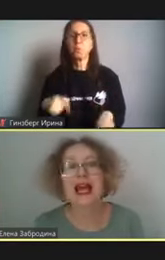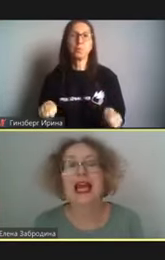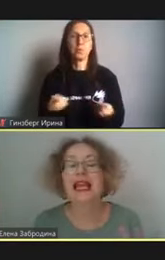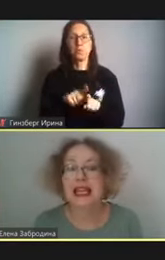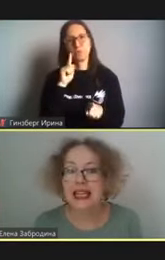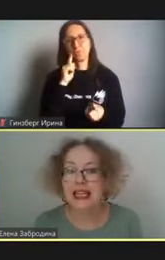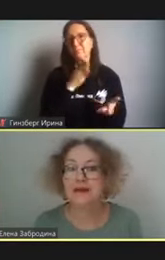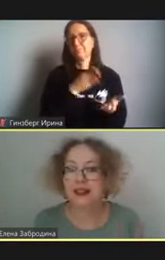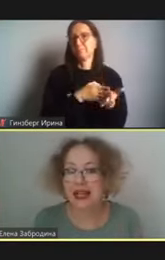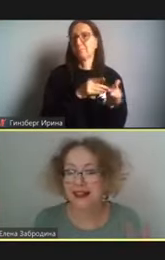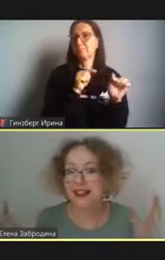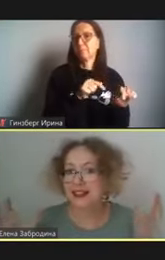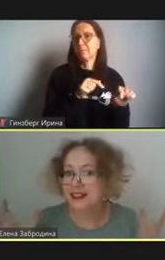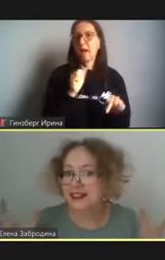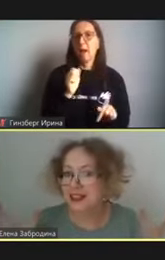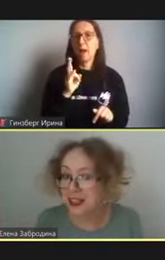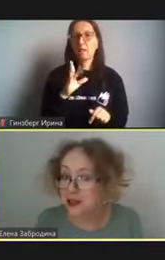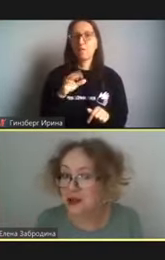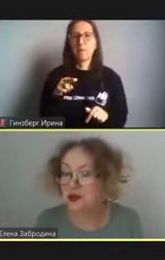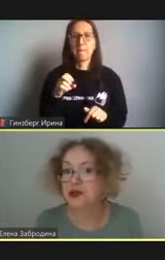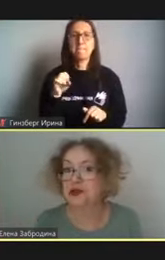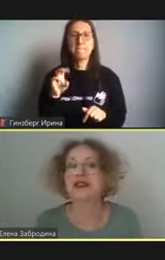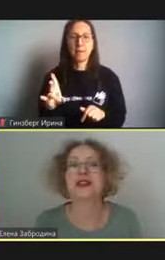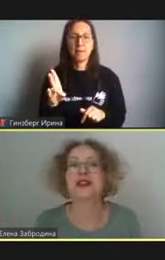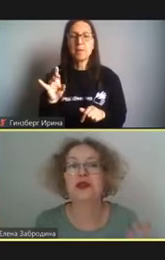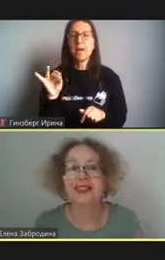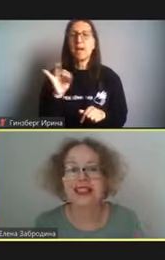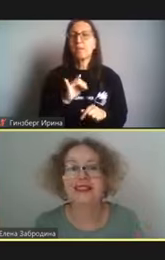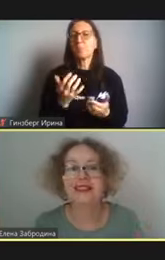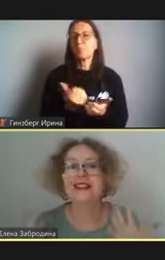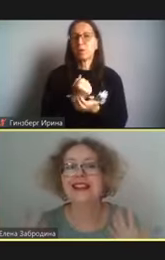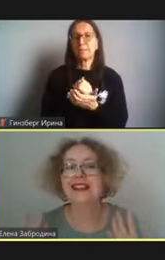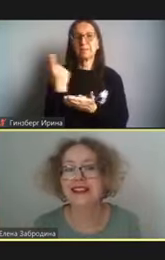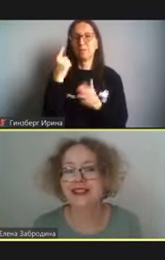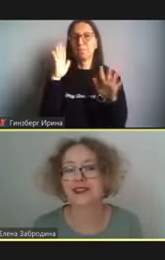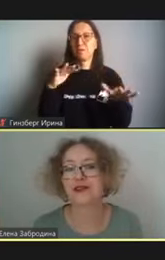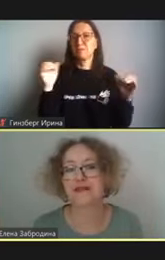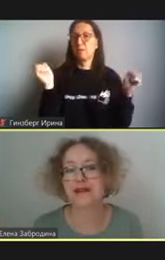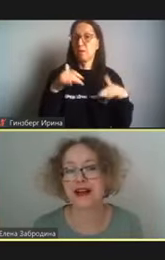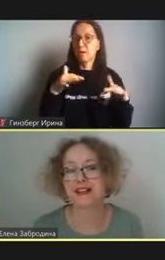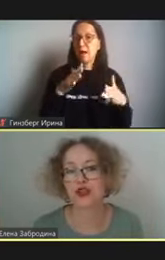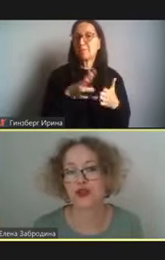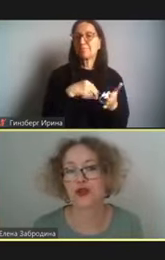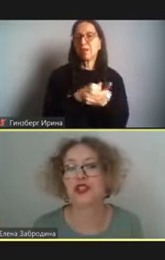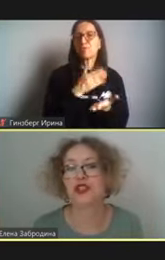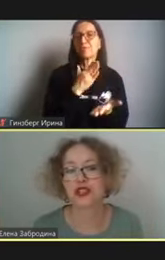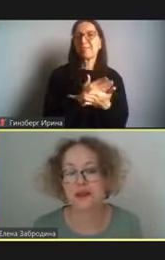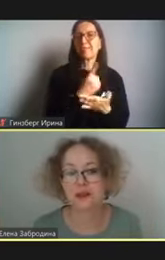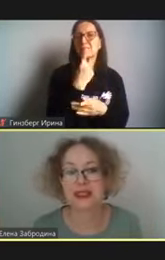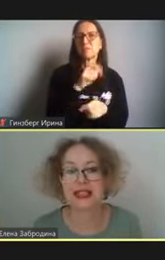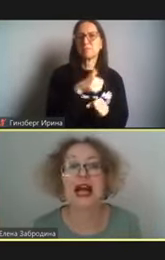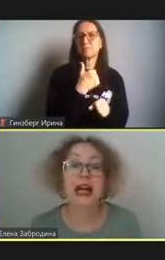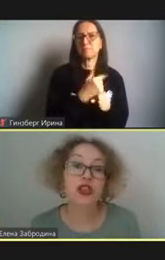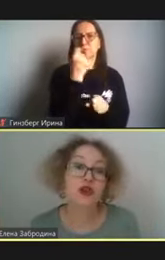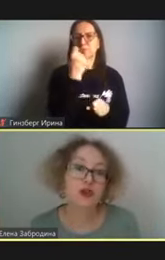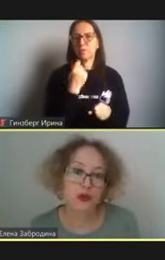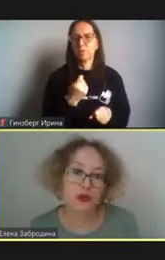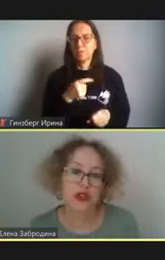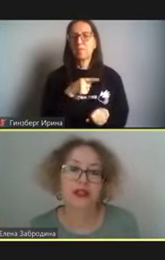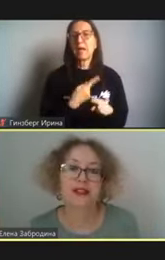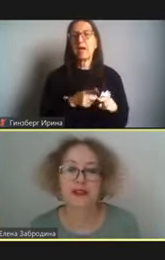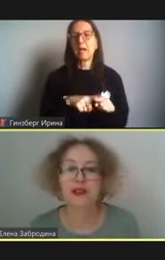Антверпен. И так как единый центр художественный, то есть и лидер фламандской школы живописи.